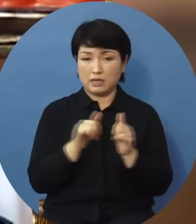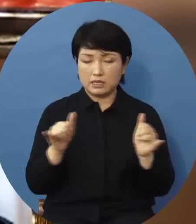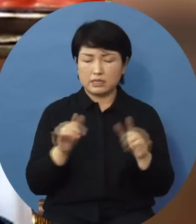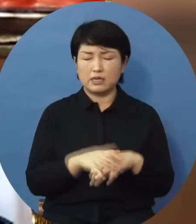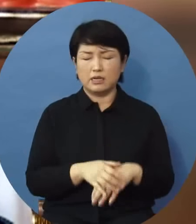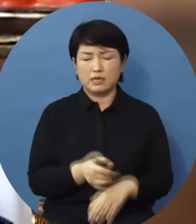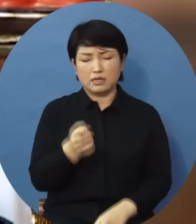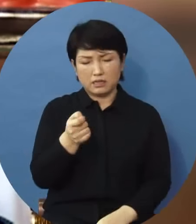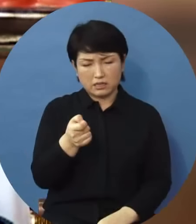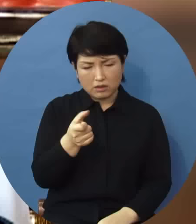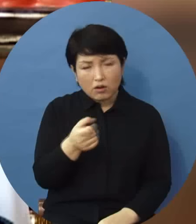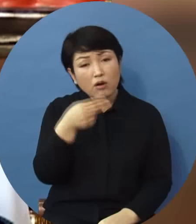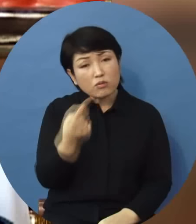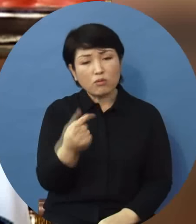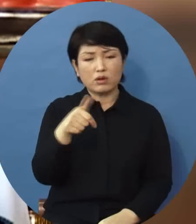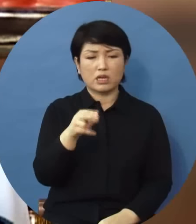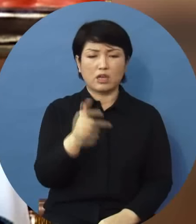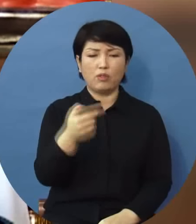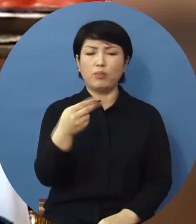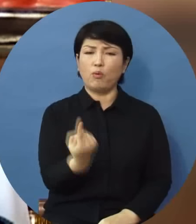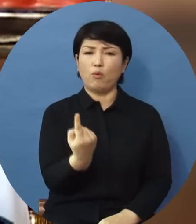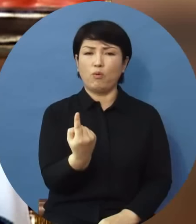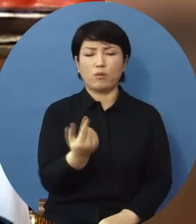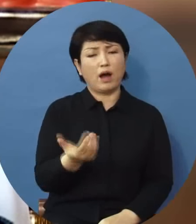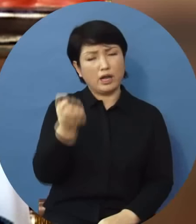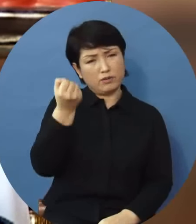수행자는 최소한도 견도가 열려야 한다.